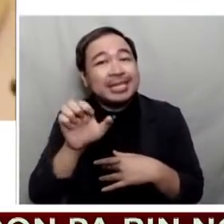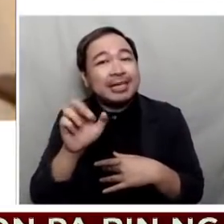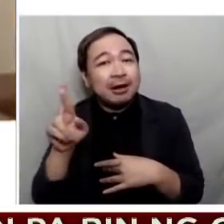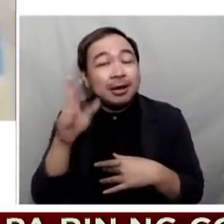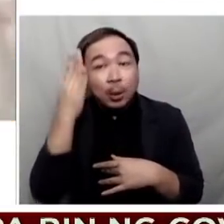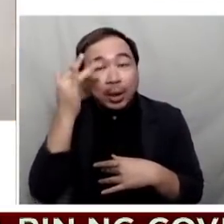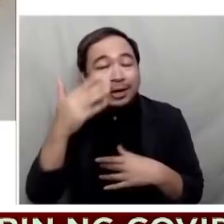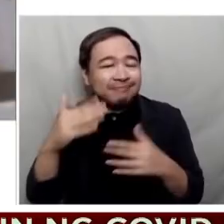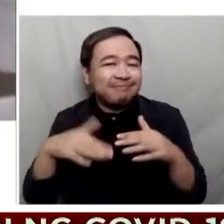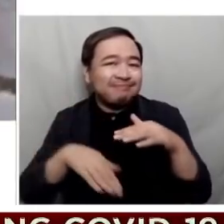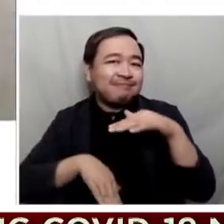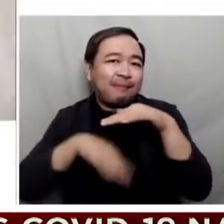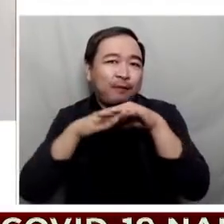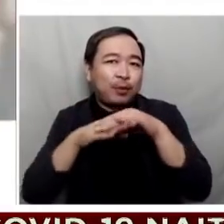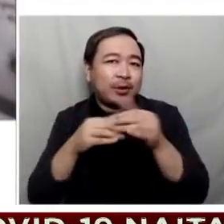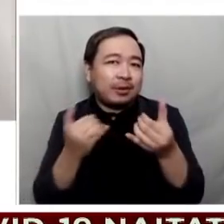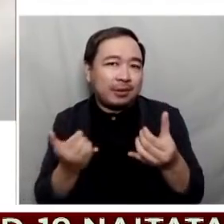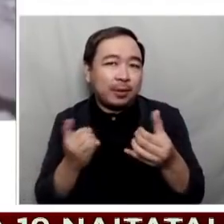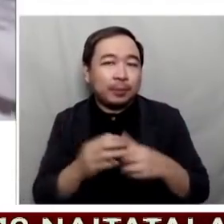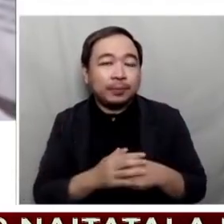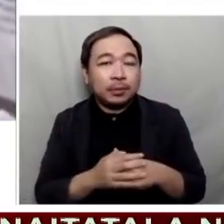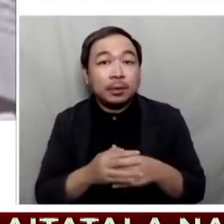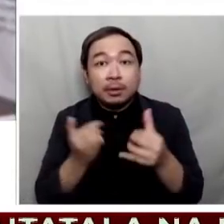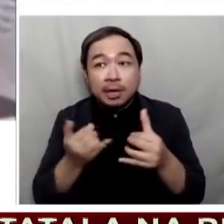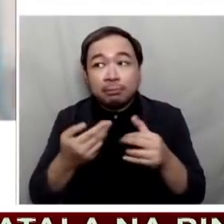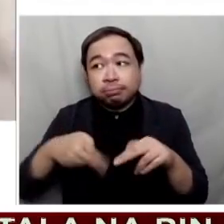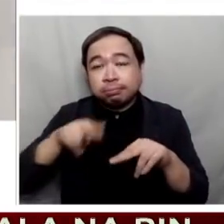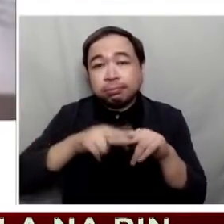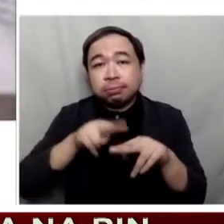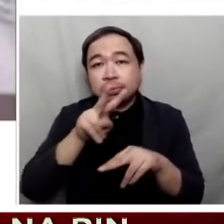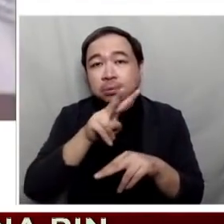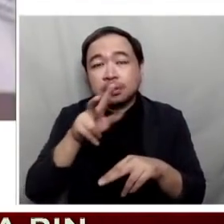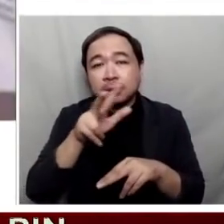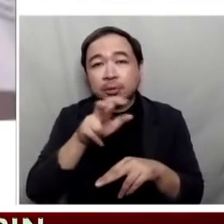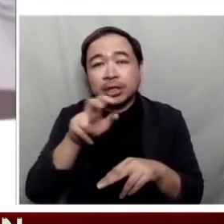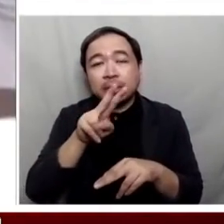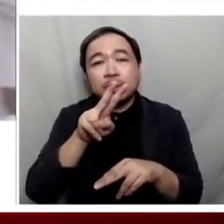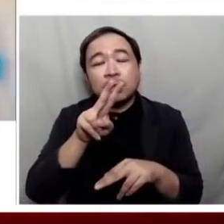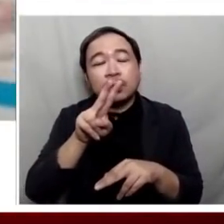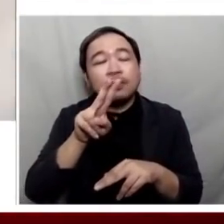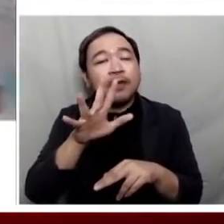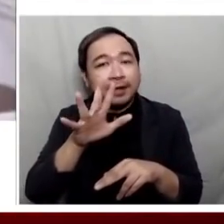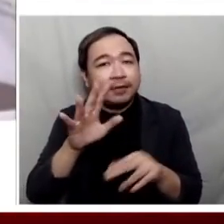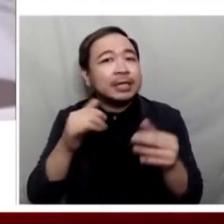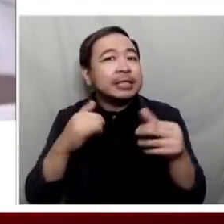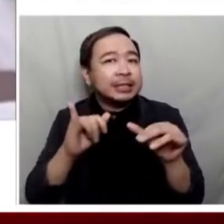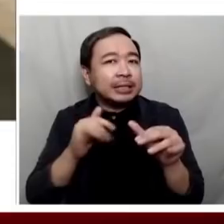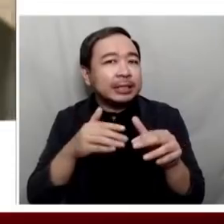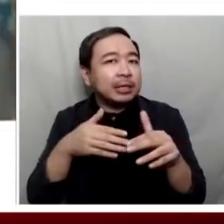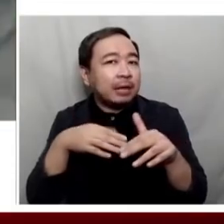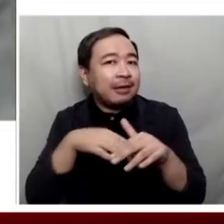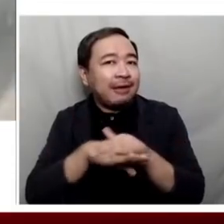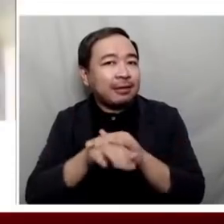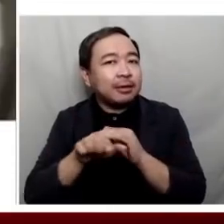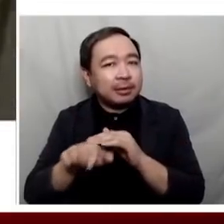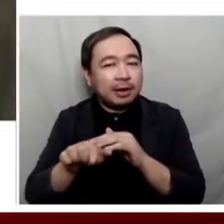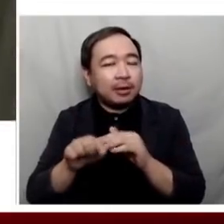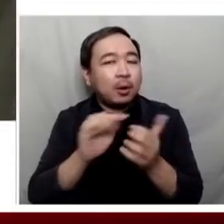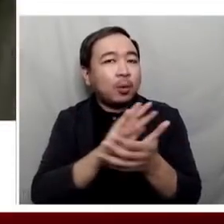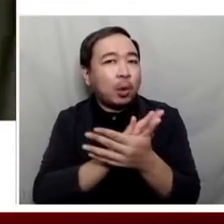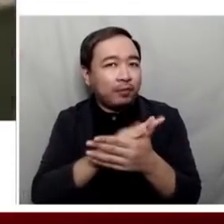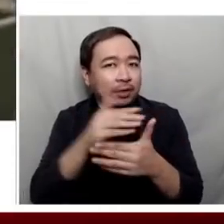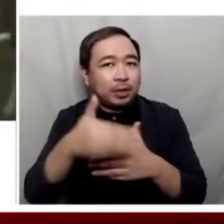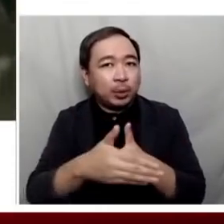ospital. Sa ngayon, umakyat pa sa 325 ang mga naka-admit sa COVID ward na karamihan ay severe